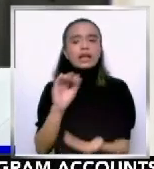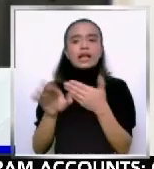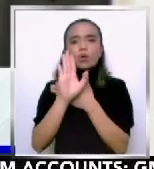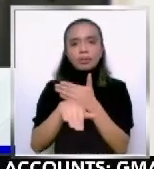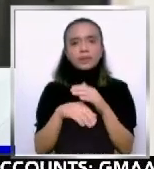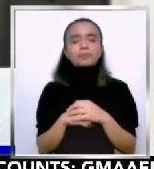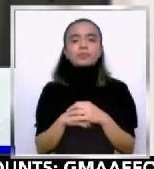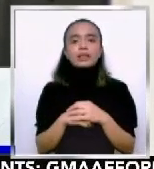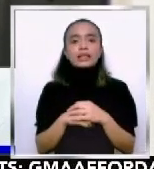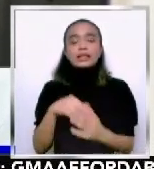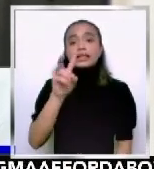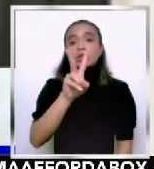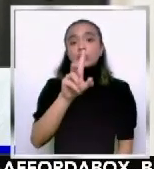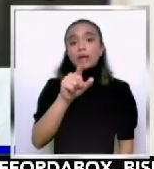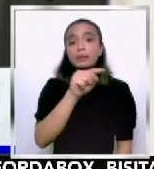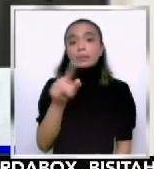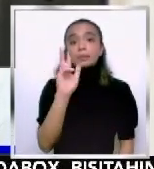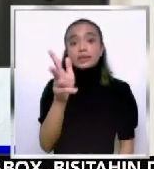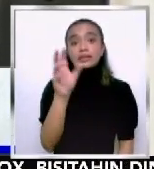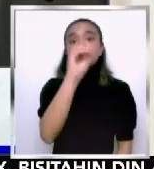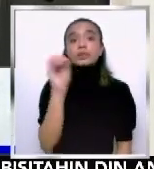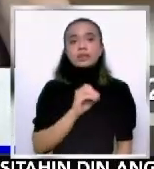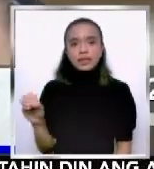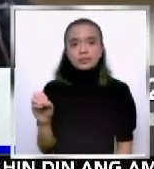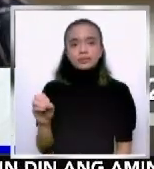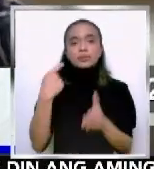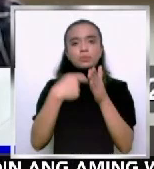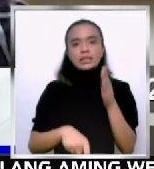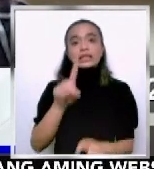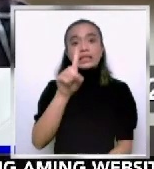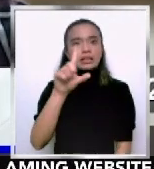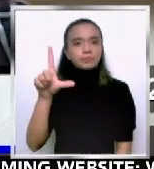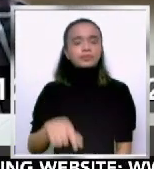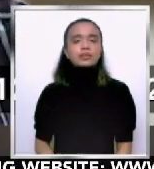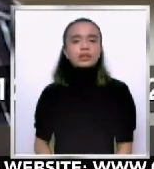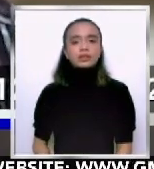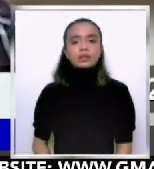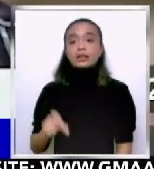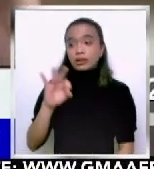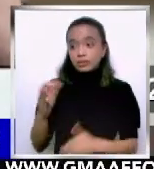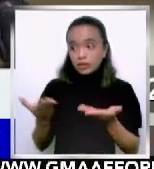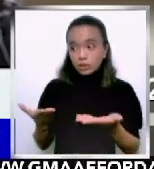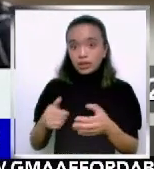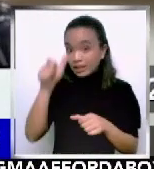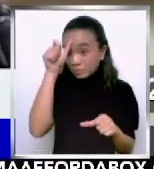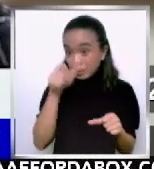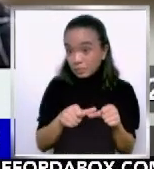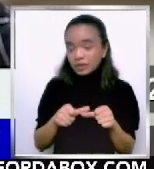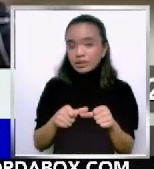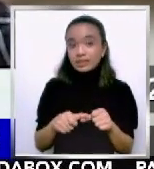Nasa 20 to 30% daw yan ng presyo kada litro. Pagdating dito, remember, nasa barko yan,